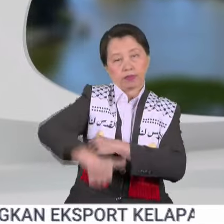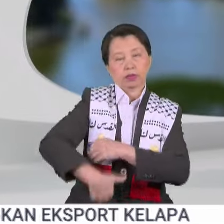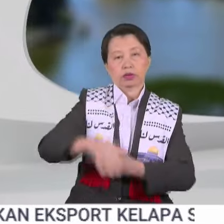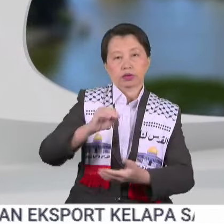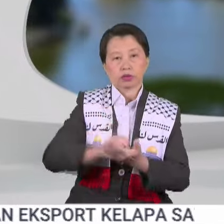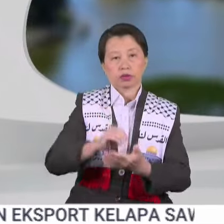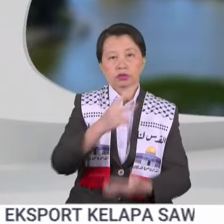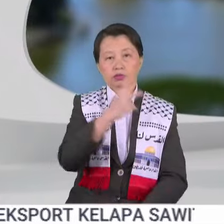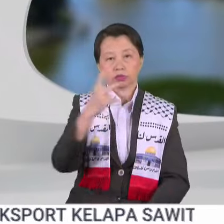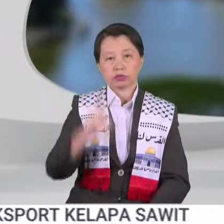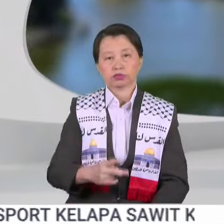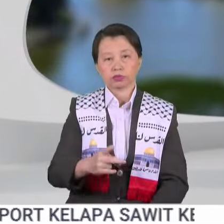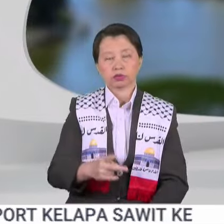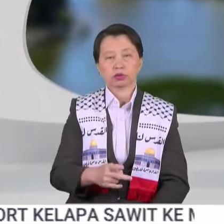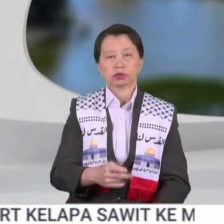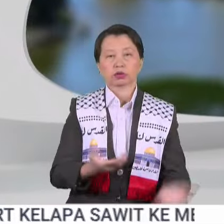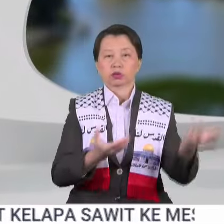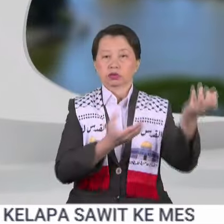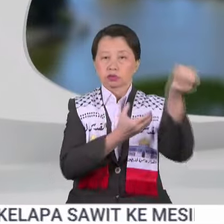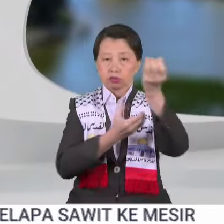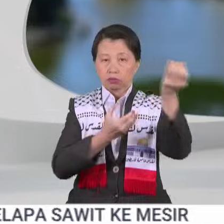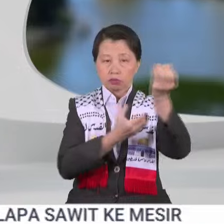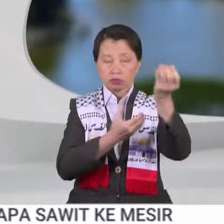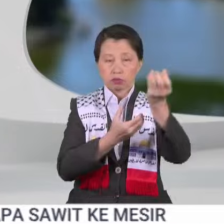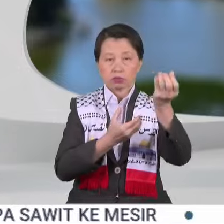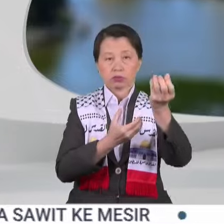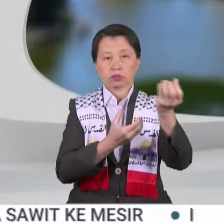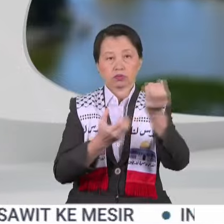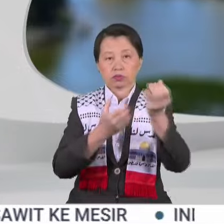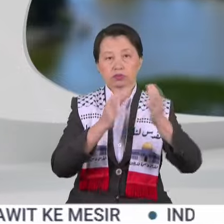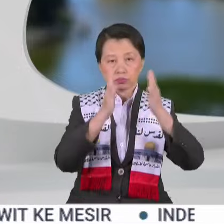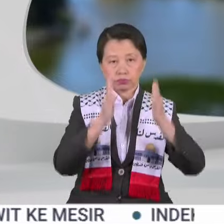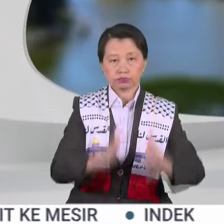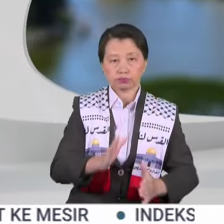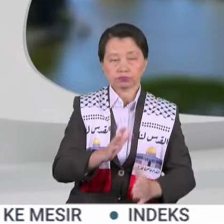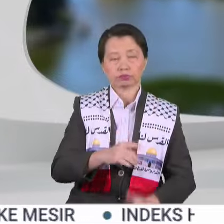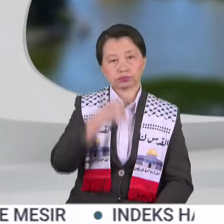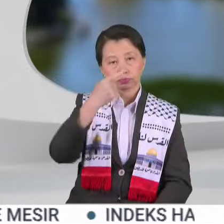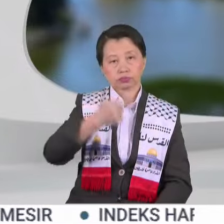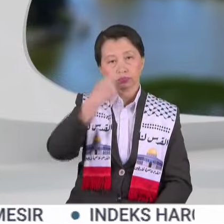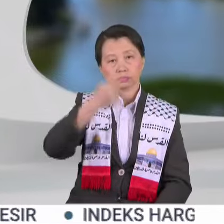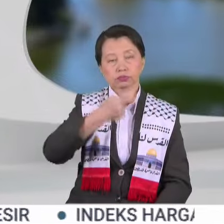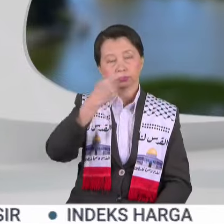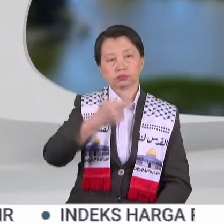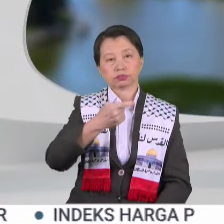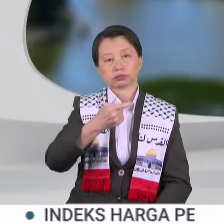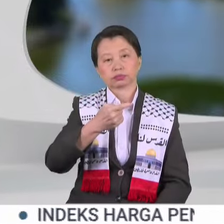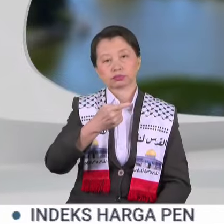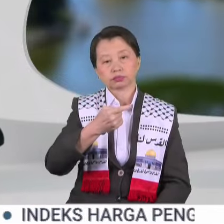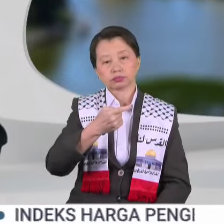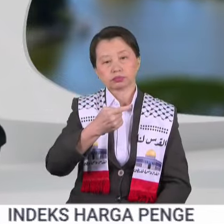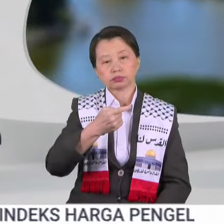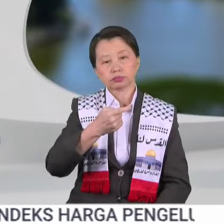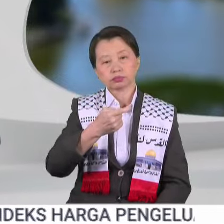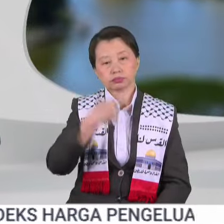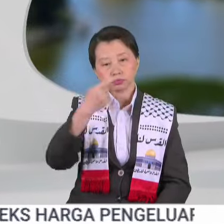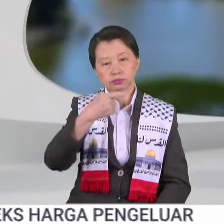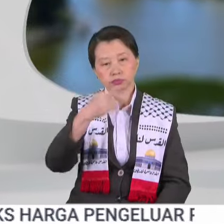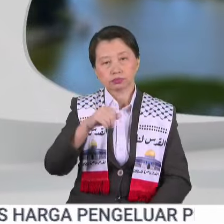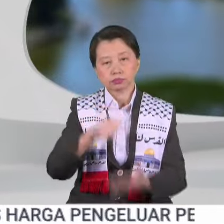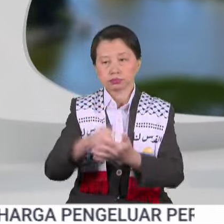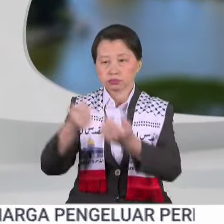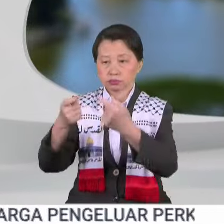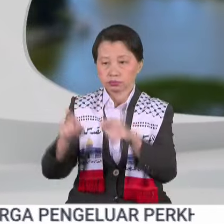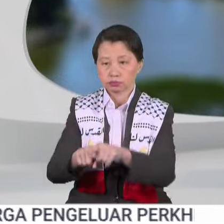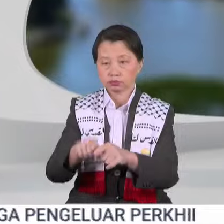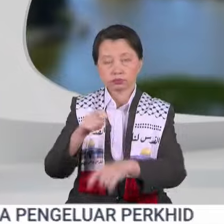Jaya Kuching. Menurut Komander Operasi dari Jabatan Bomber dan Penyelamat Sarawak, Mohamed Mirza Zalmira Miraj, dalam